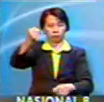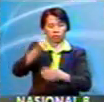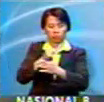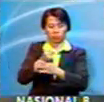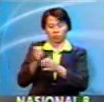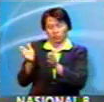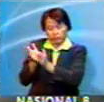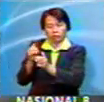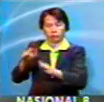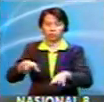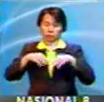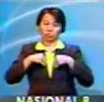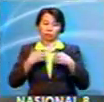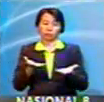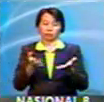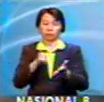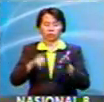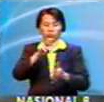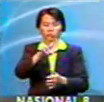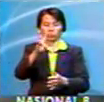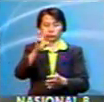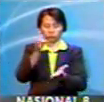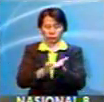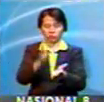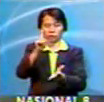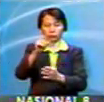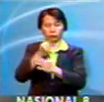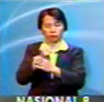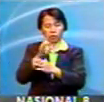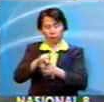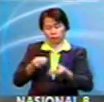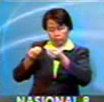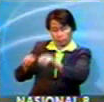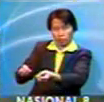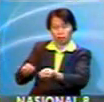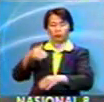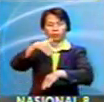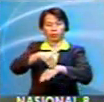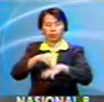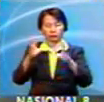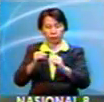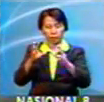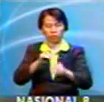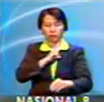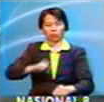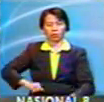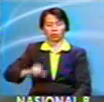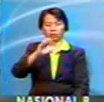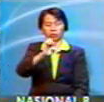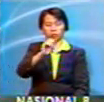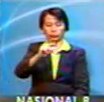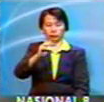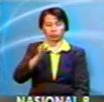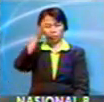saham minoriti perlu menerima tawaran 27 sen sesaham yang ditawar pada Mesyuarat Agung Luar Biasa